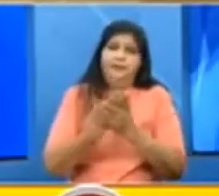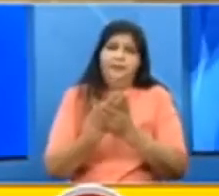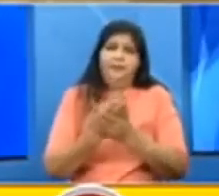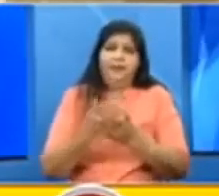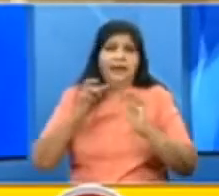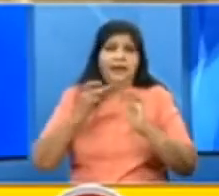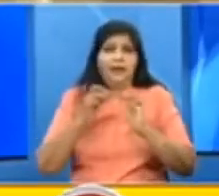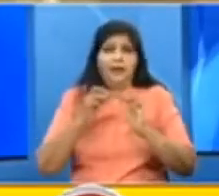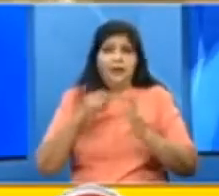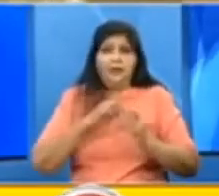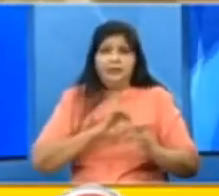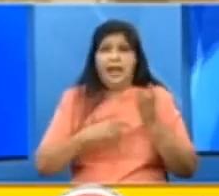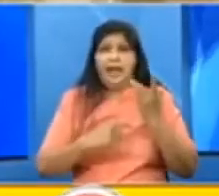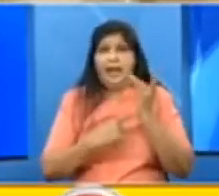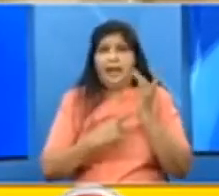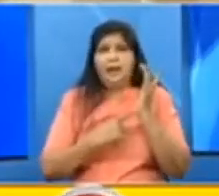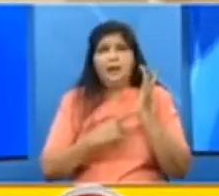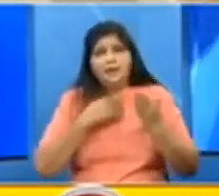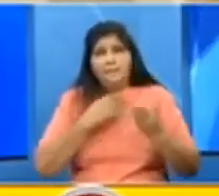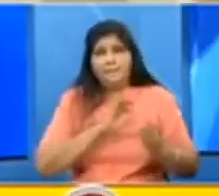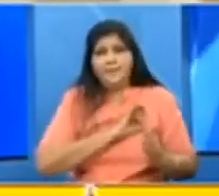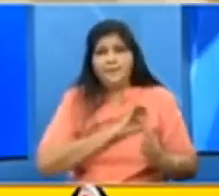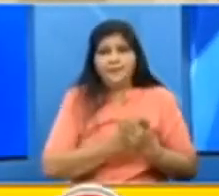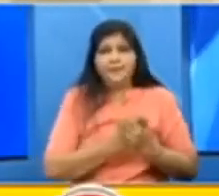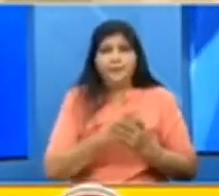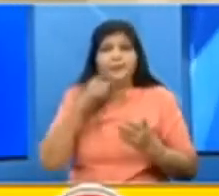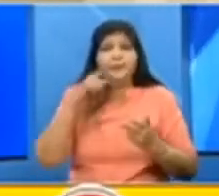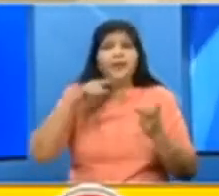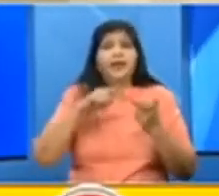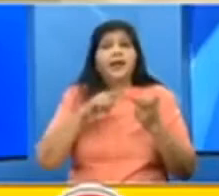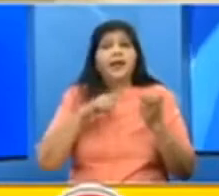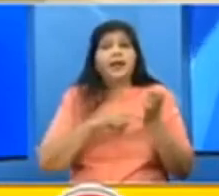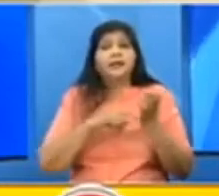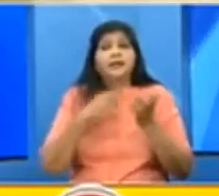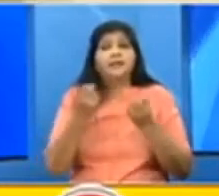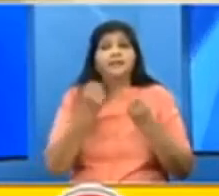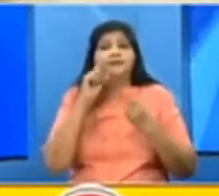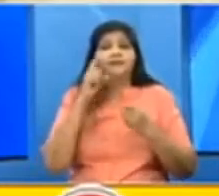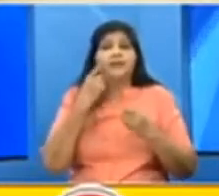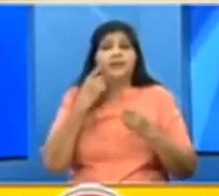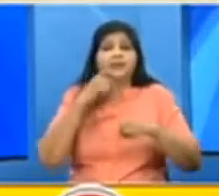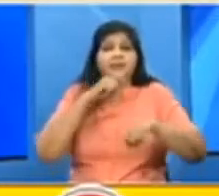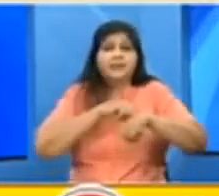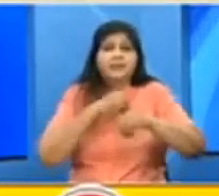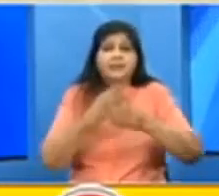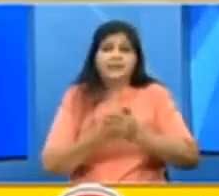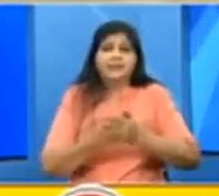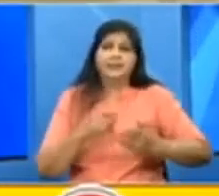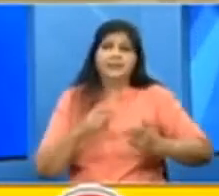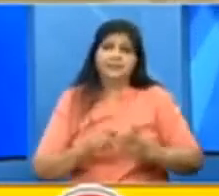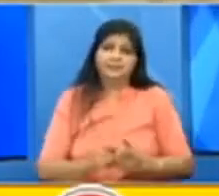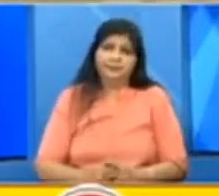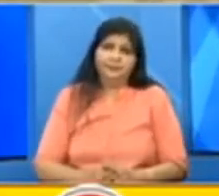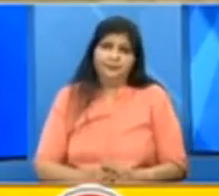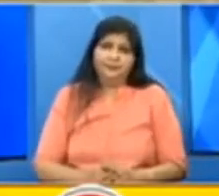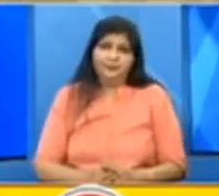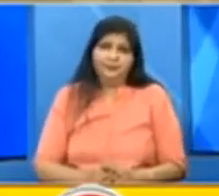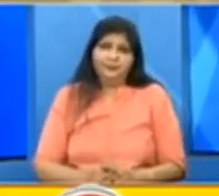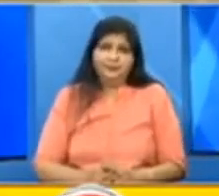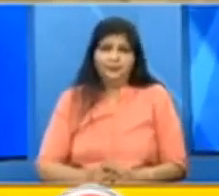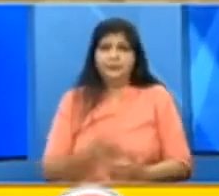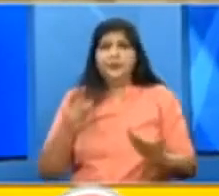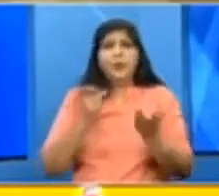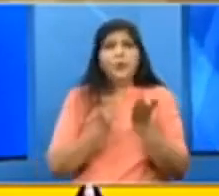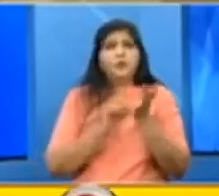में भी रुचि लेते हैं? यस सर, इसलिए मैंने आईटी ऑप्ट किया है। फर्स्ट टाइम बैच था आईटी का। अच्छा, चलिए